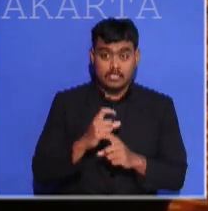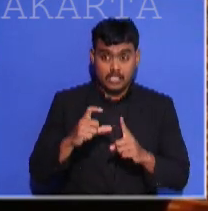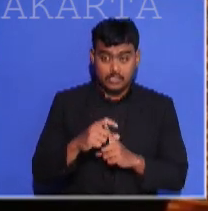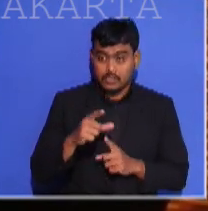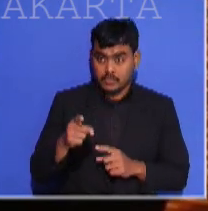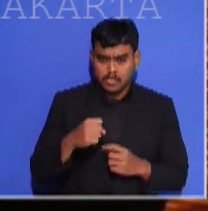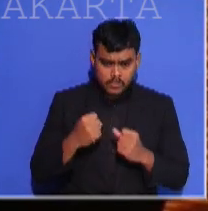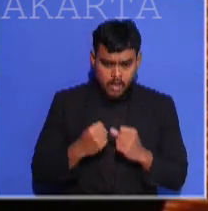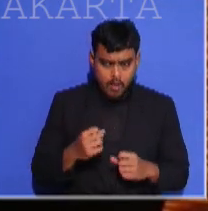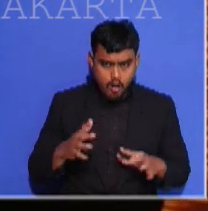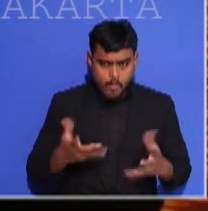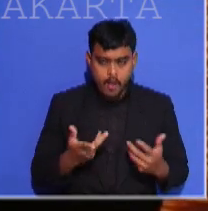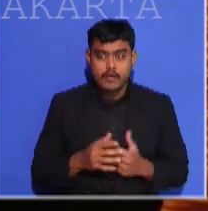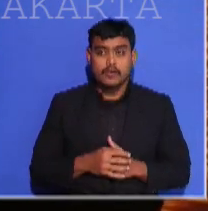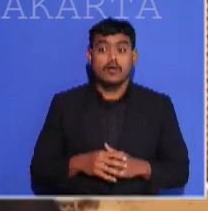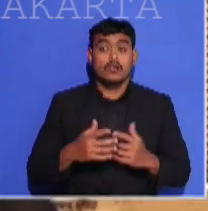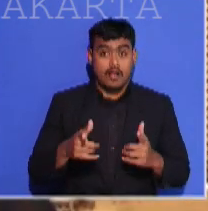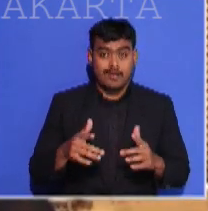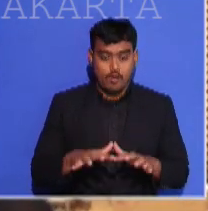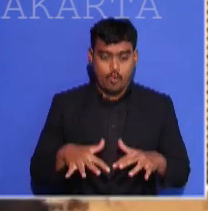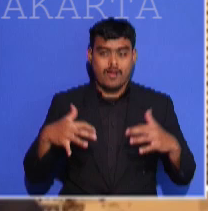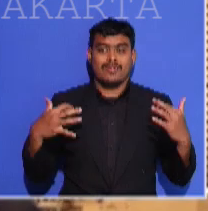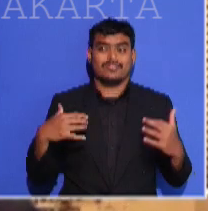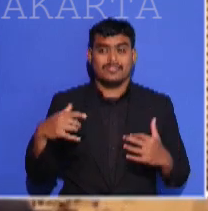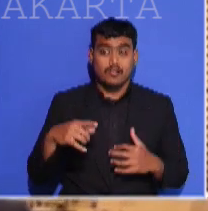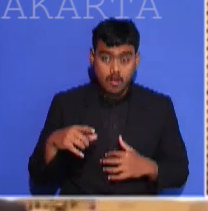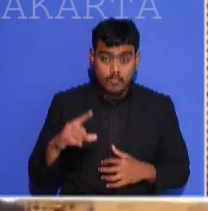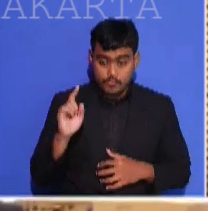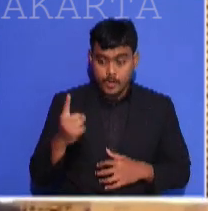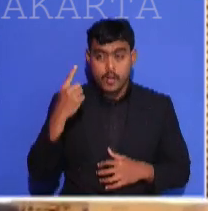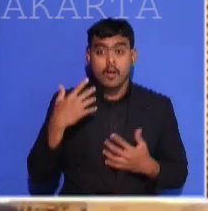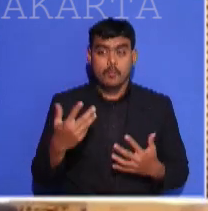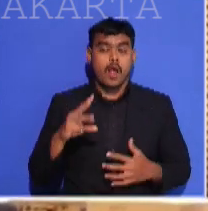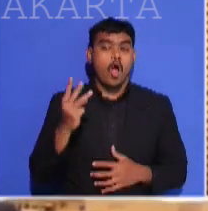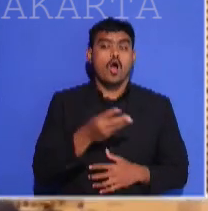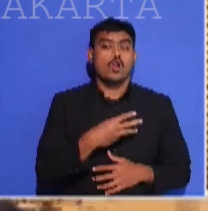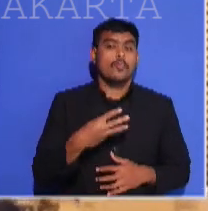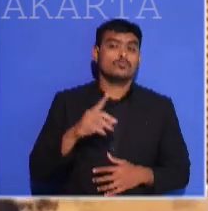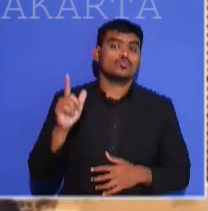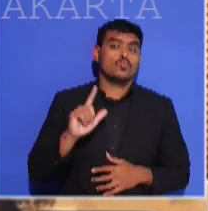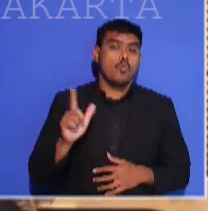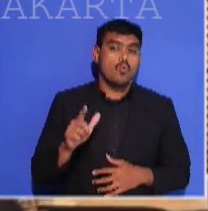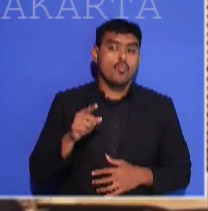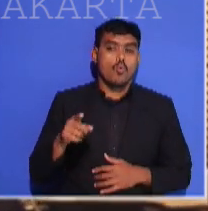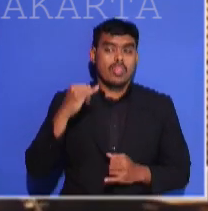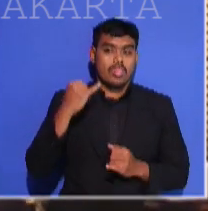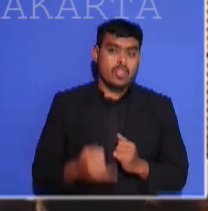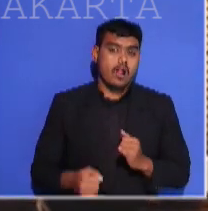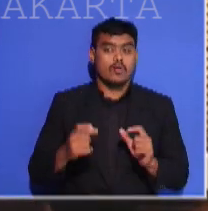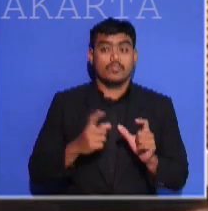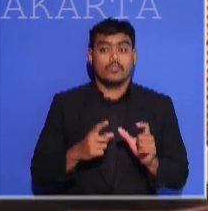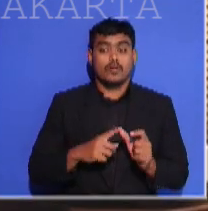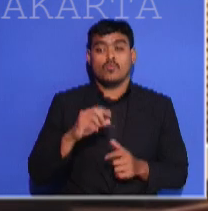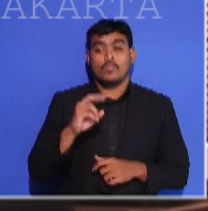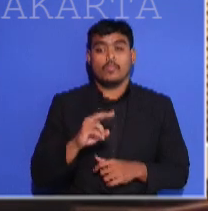menuju Kongres Ikatan Sarjana Ekonomi Indonesia ke-22 di Surakarta, Jawa Tengah, akhir September 2024.